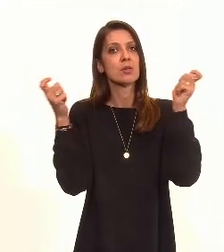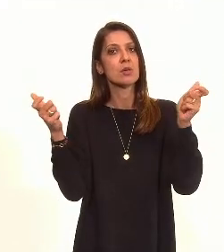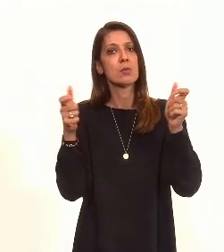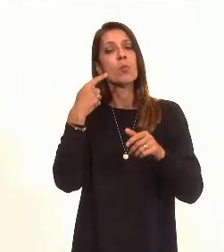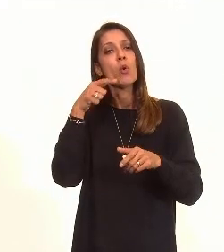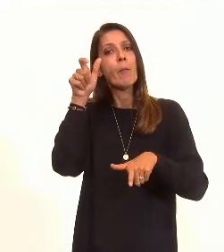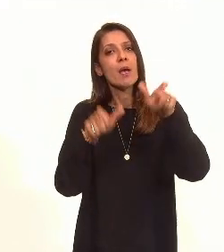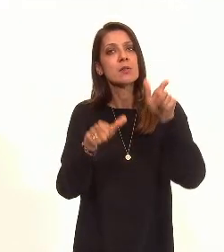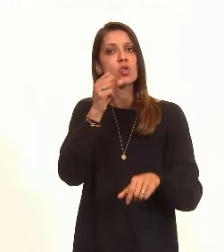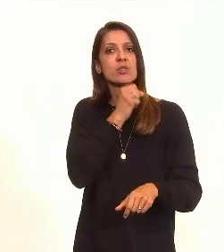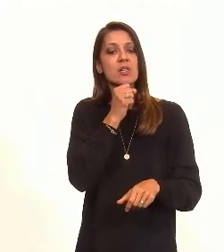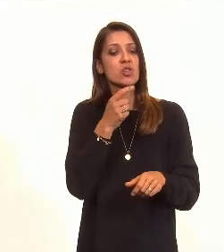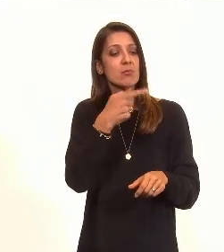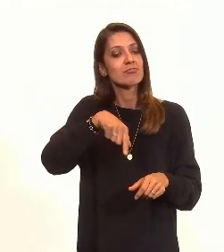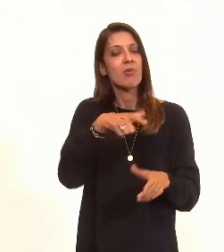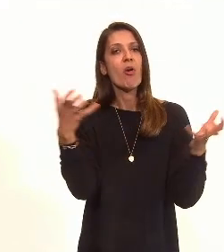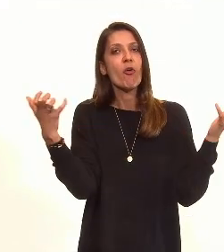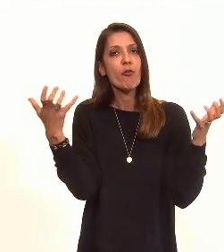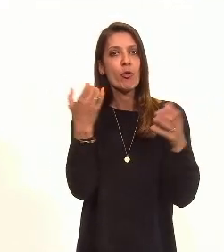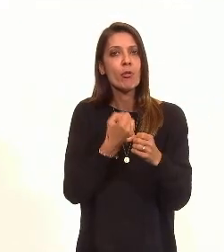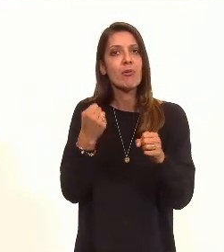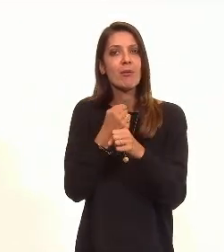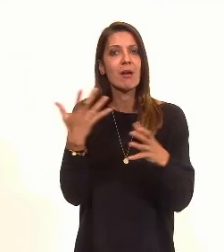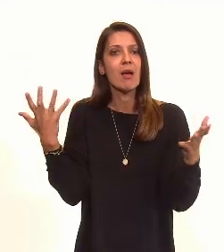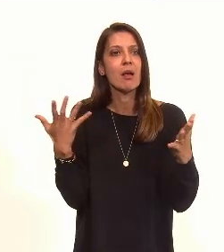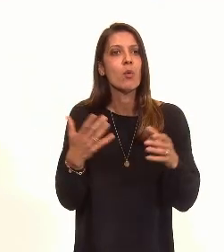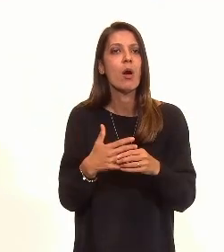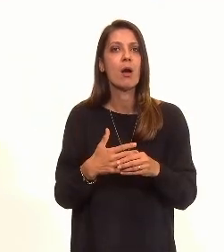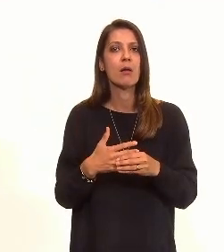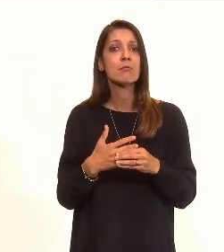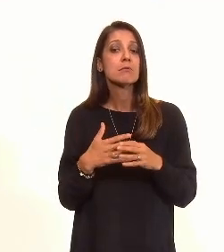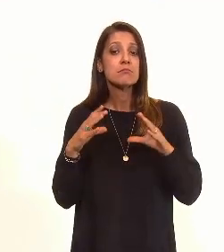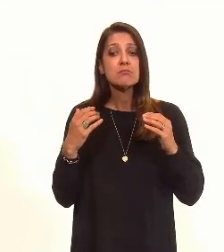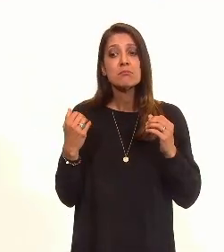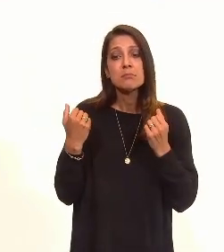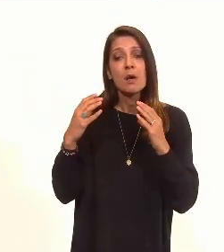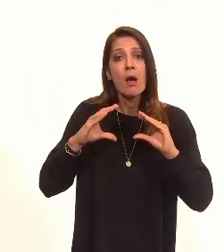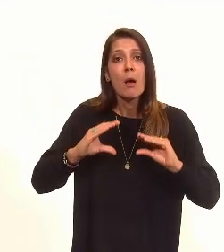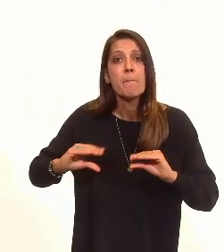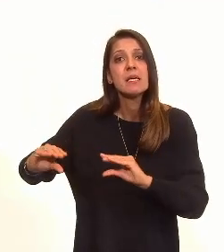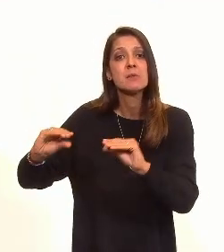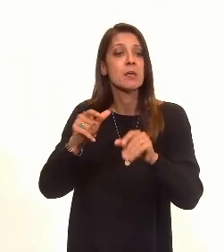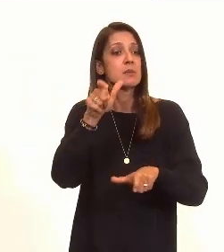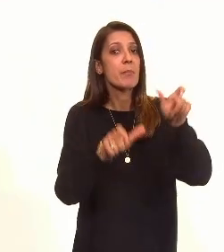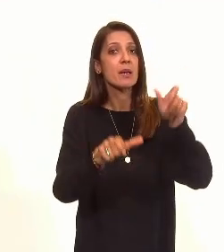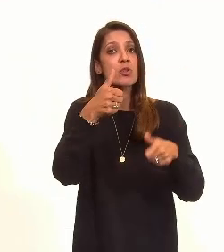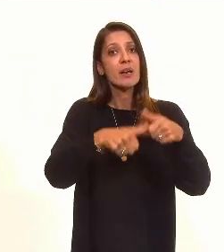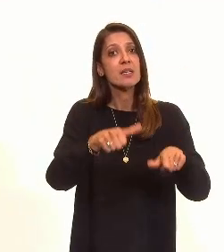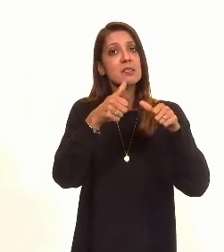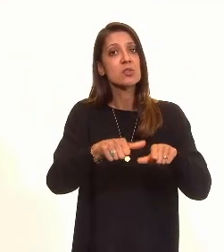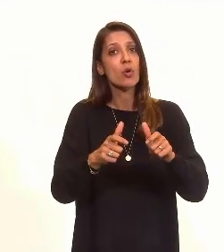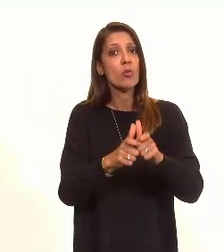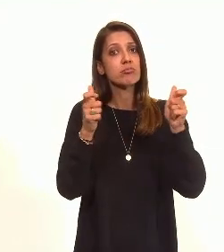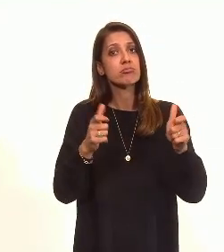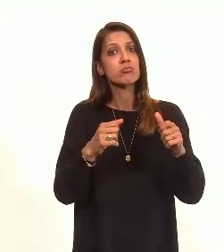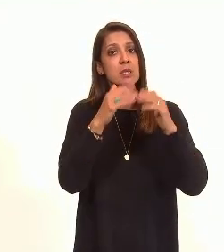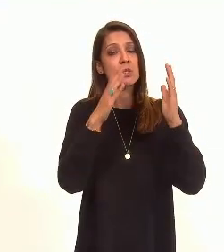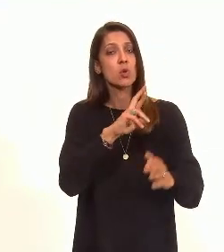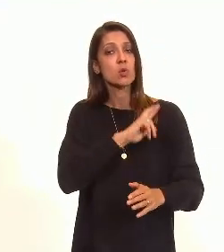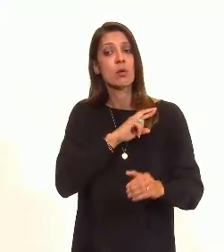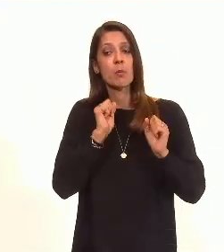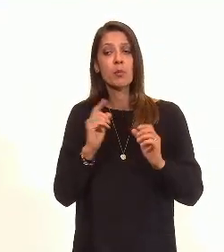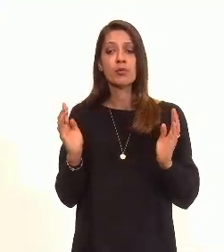avec la volonté de créer et de proposer des espaces permettant aux résidents, aux résidentes de s'exprimer librement.